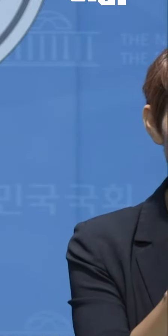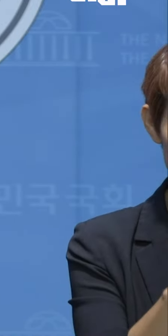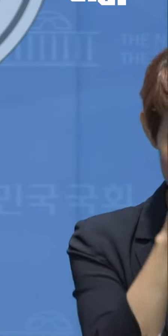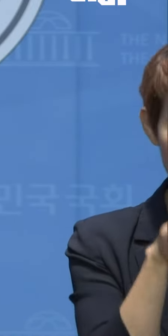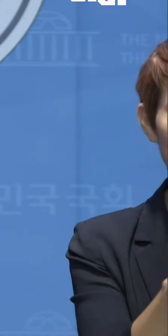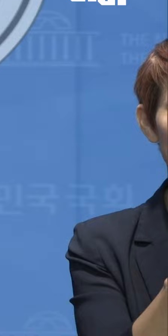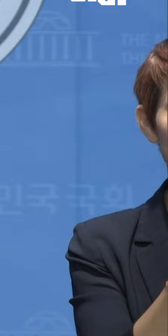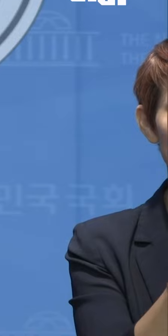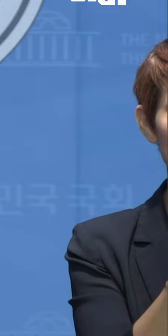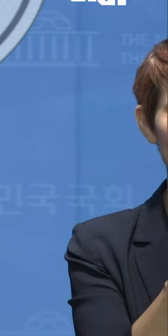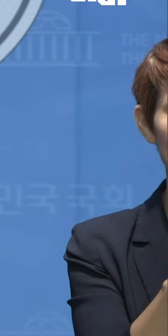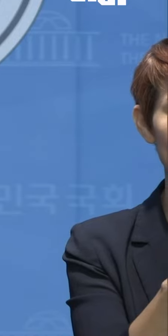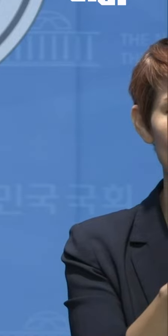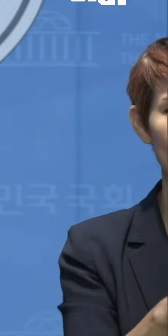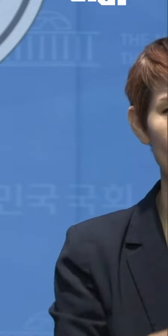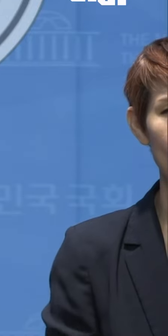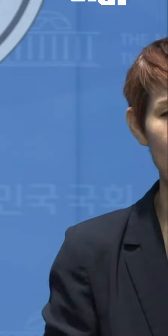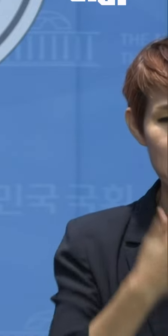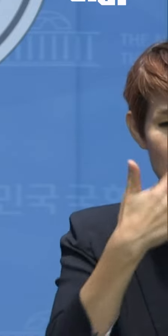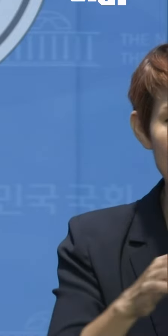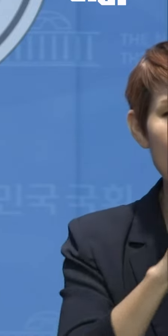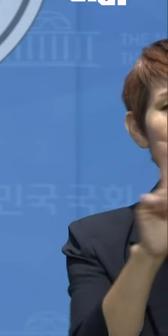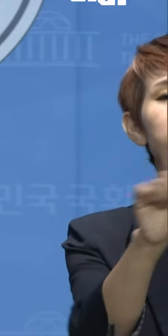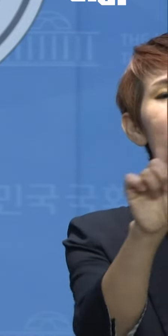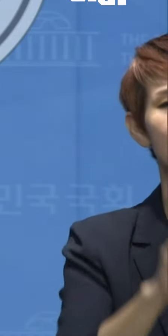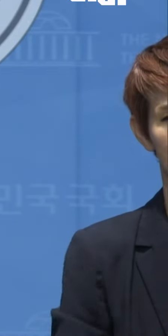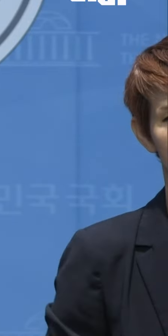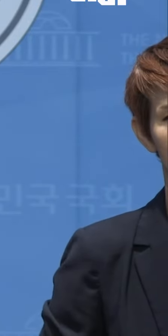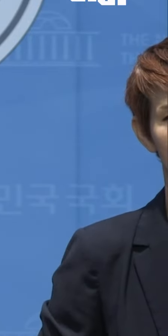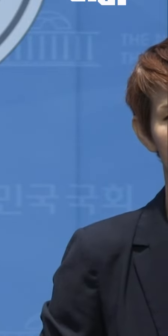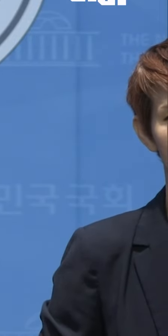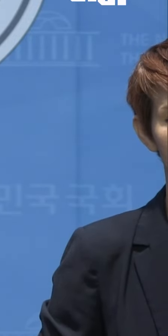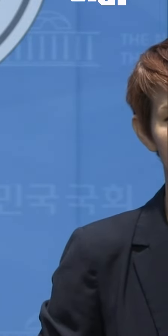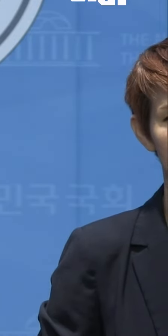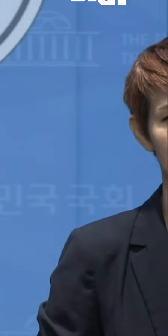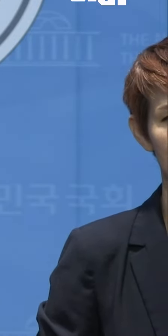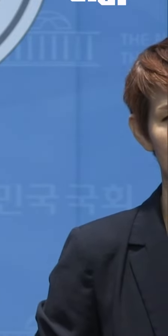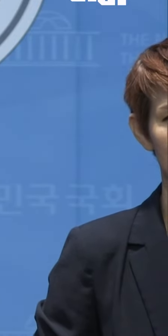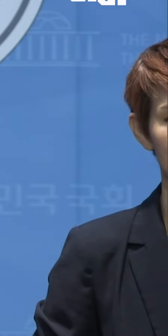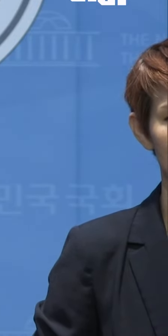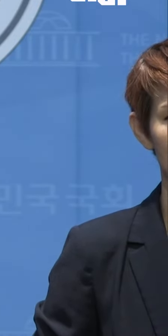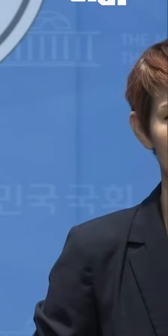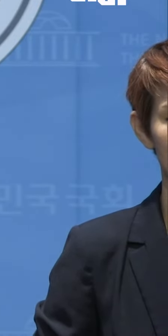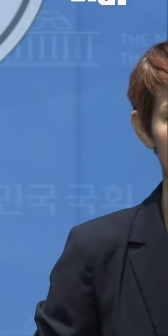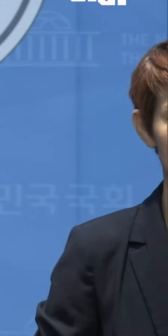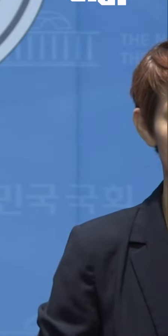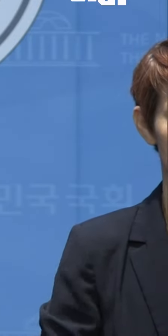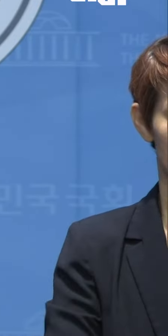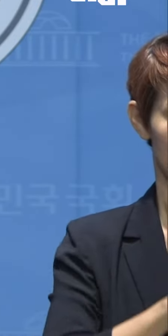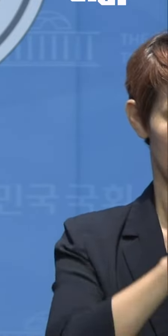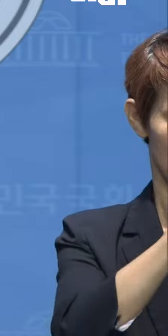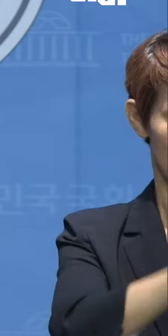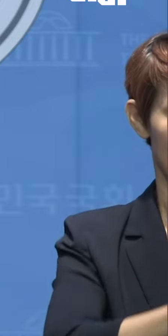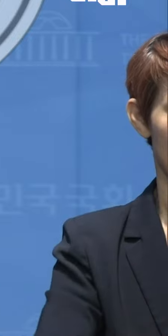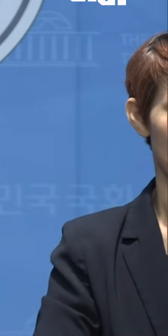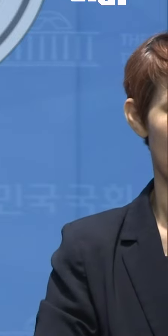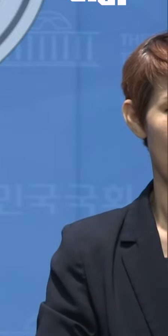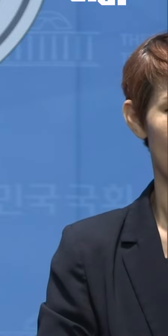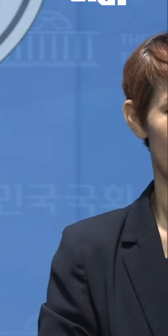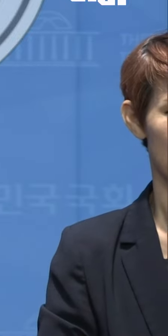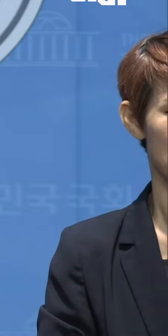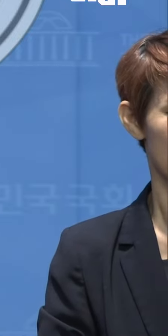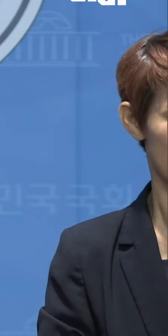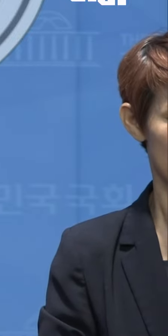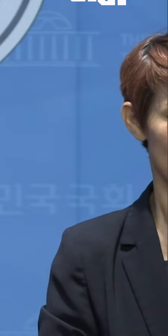것입니까 도대체 뭐가 미흡하다는 말입니까 192석 청문회와 검사 탄회 등